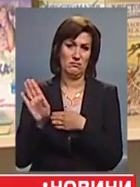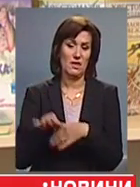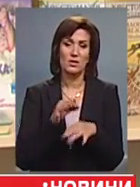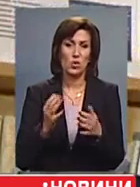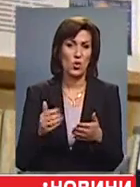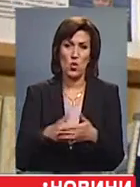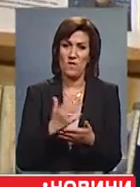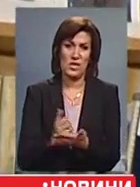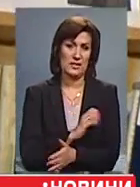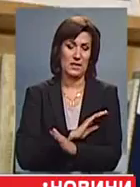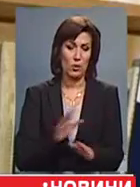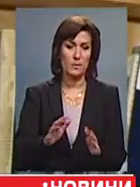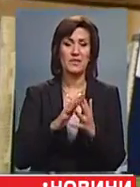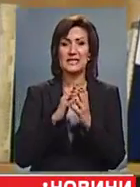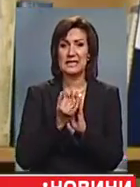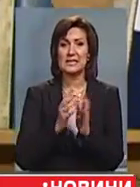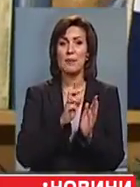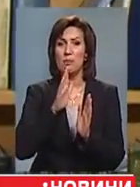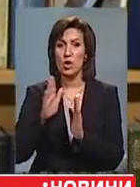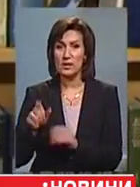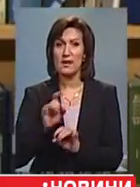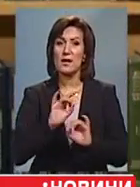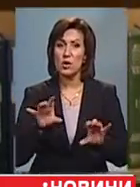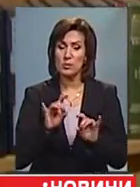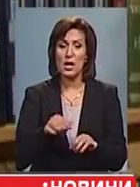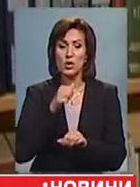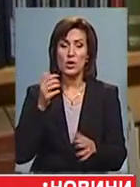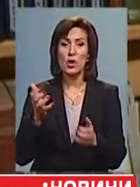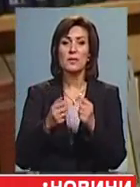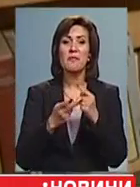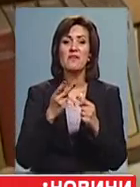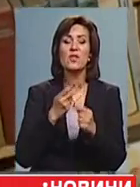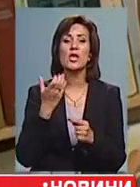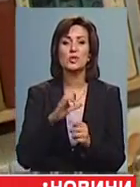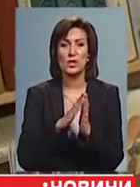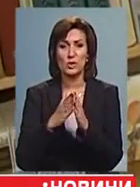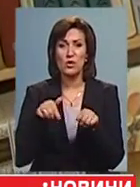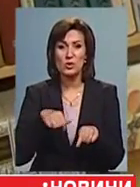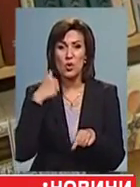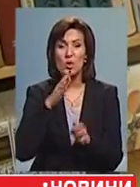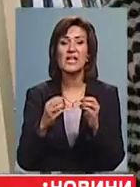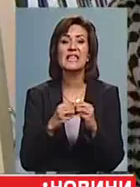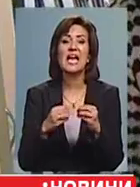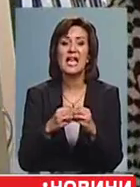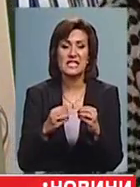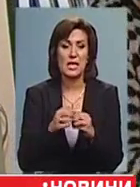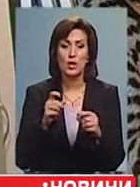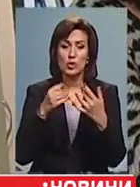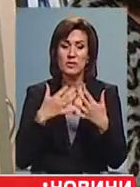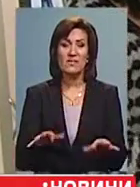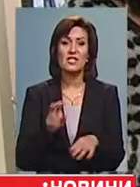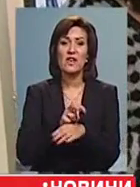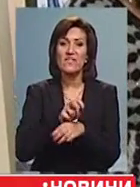не знаходять. Сільська бібліотекарка розповідає, що торік отримали приблизно 150 книжок, цього року всього 10. Щоб не